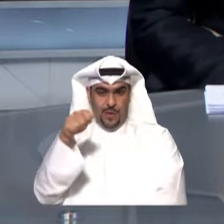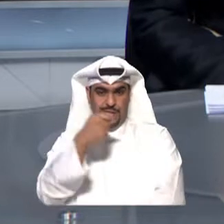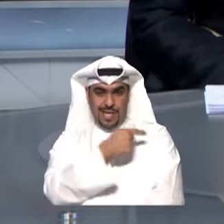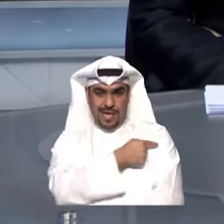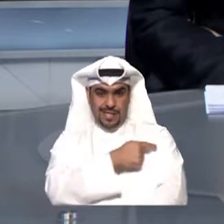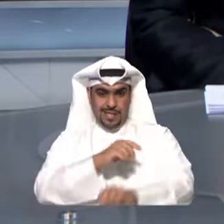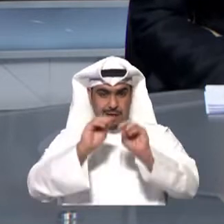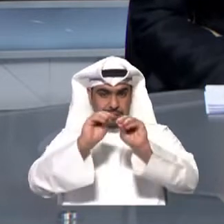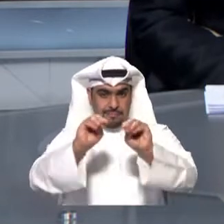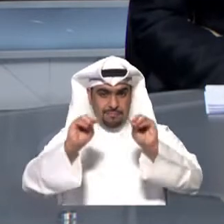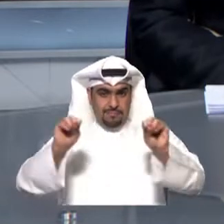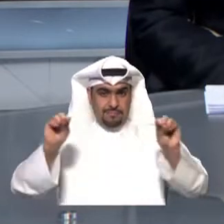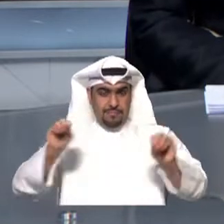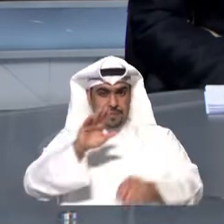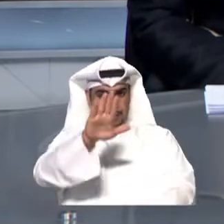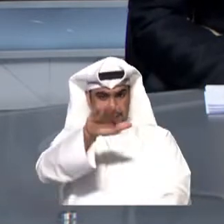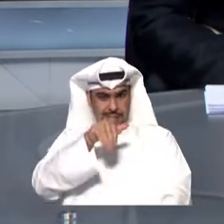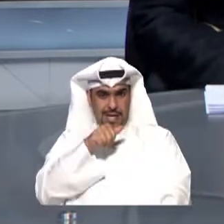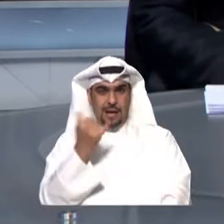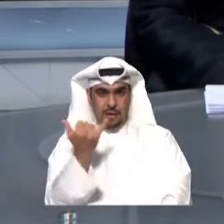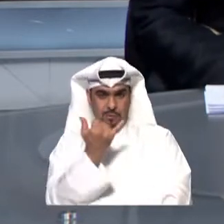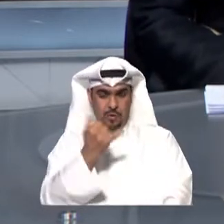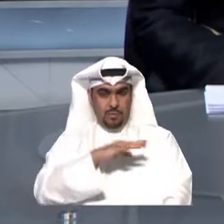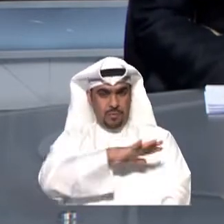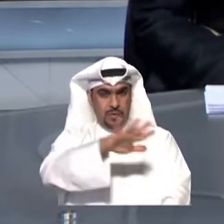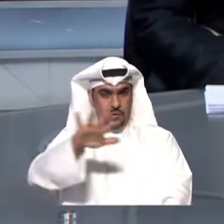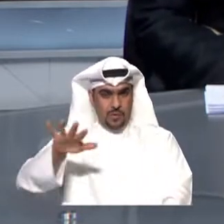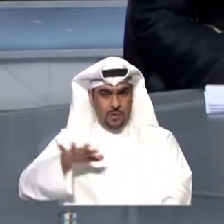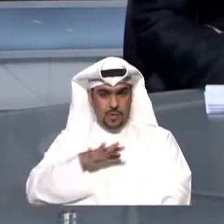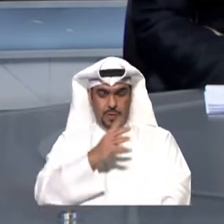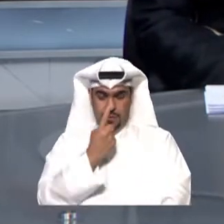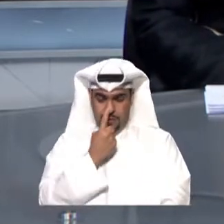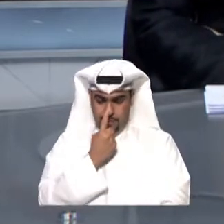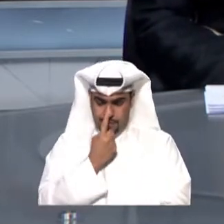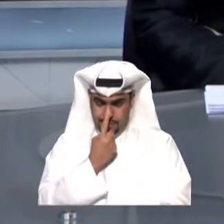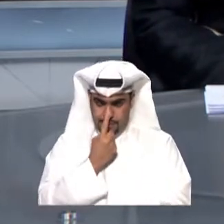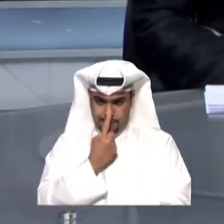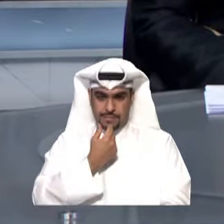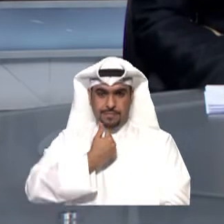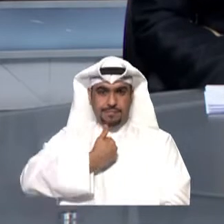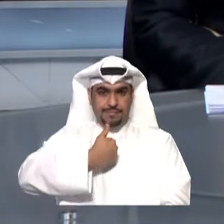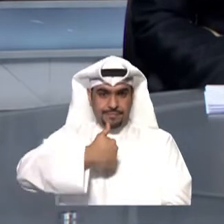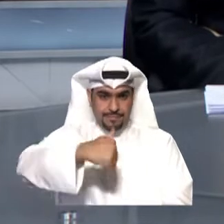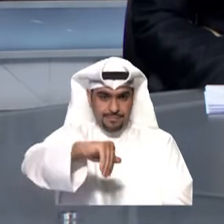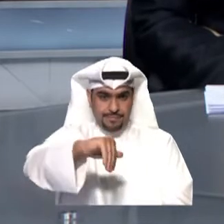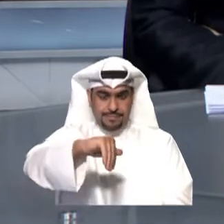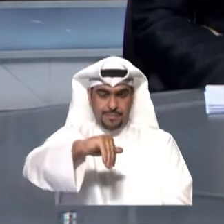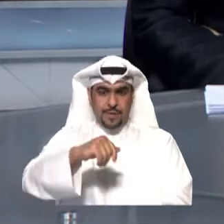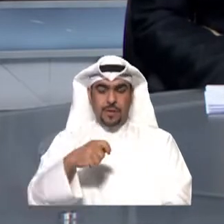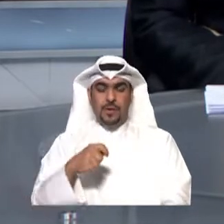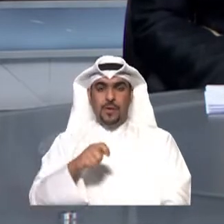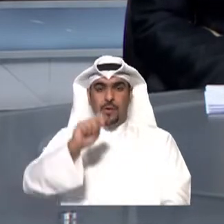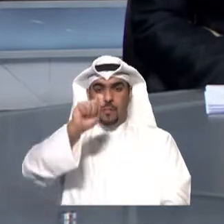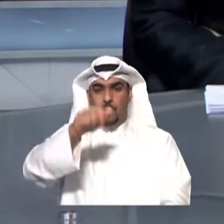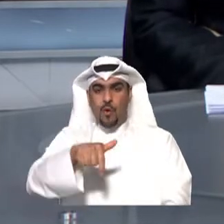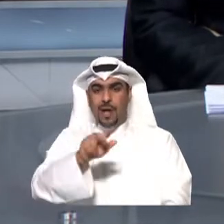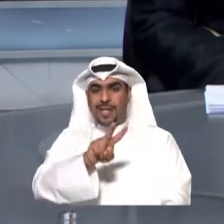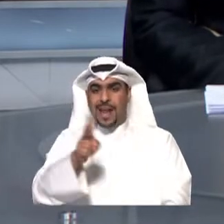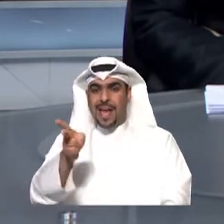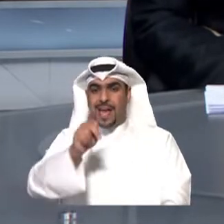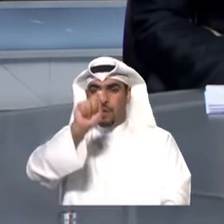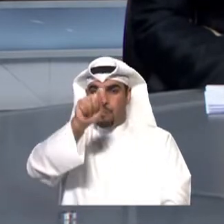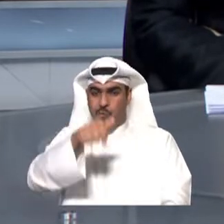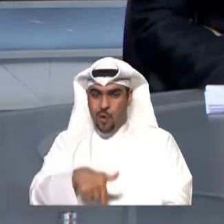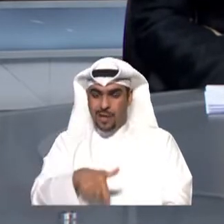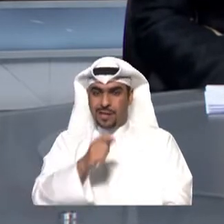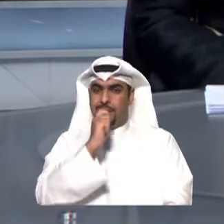بضرورة وأهمية اللقاح. نعم، مواطنون ومقيمون أشادوا بسرعة وسهولة عملية التطعيم في